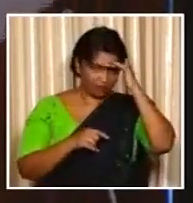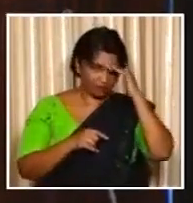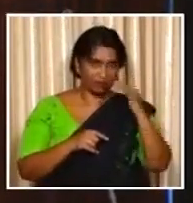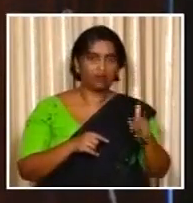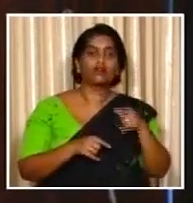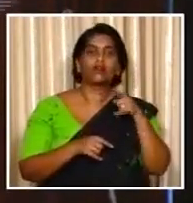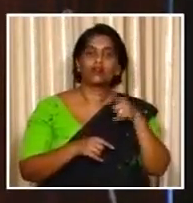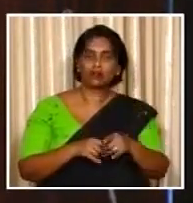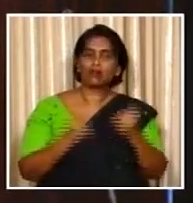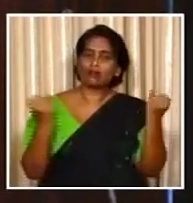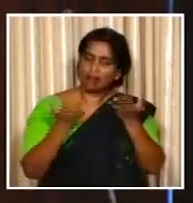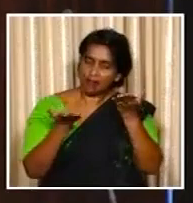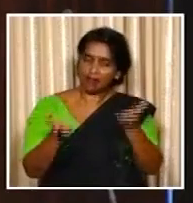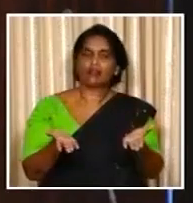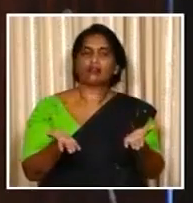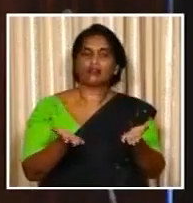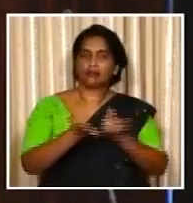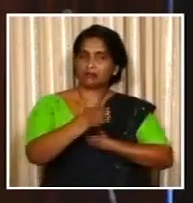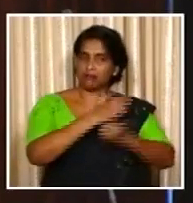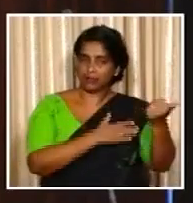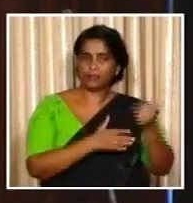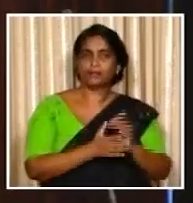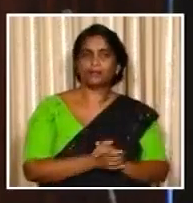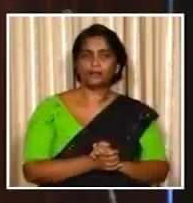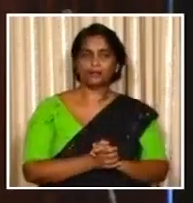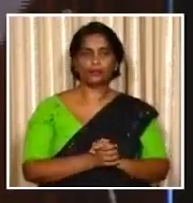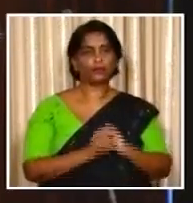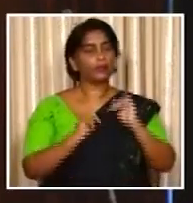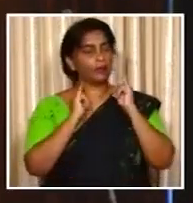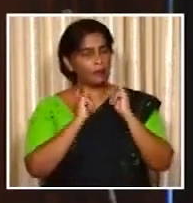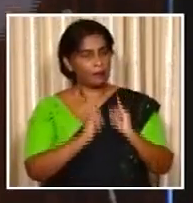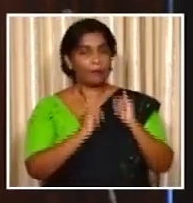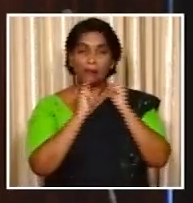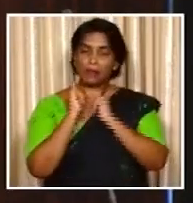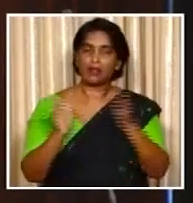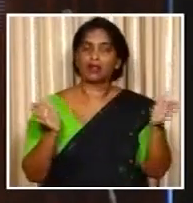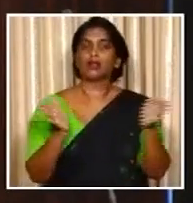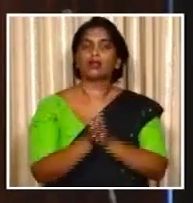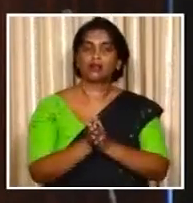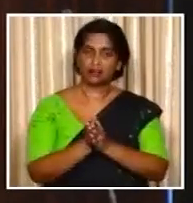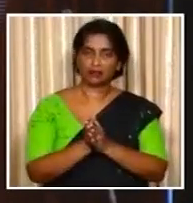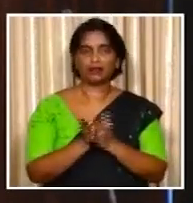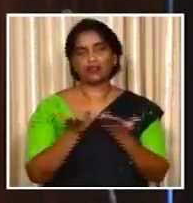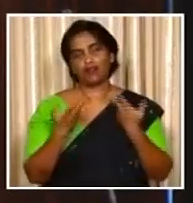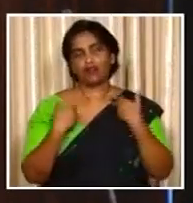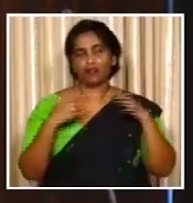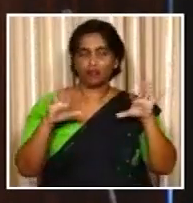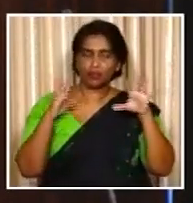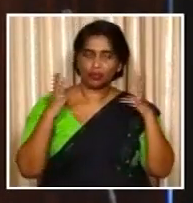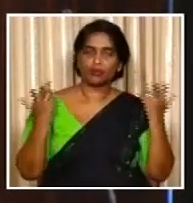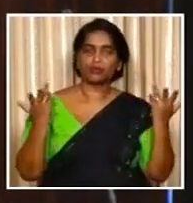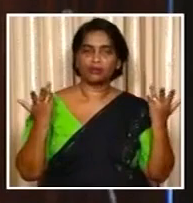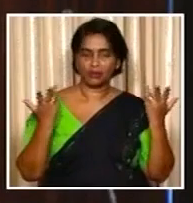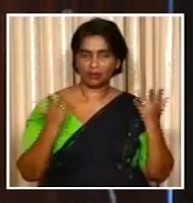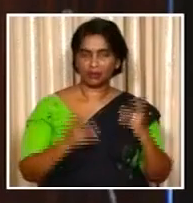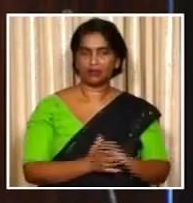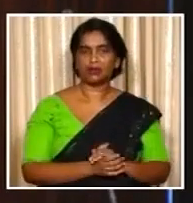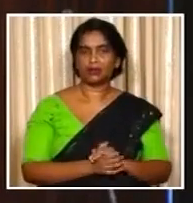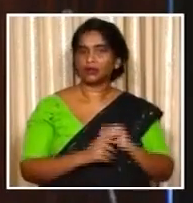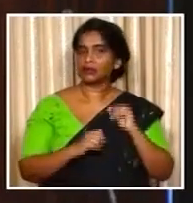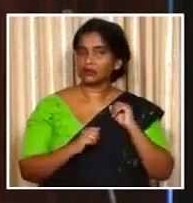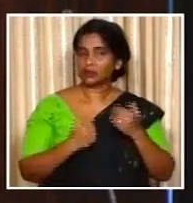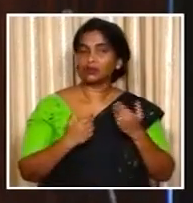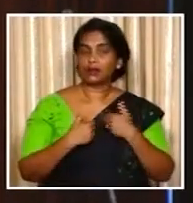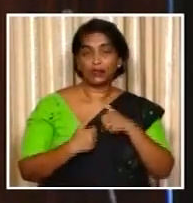ඉතින් එතුමාලත් වසලේ තමයි ඉතින් වසලේක් ඉඳගන්නේ කිසිම අර්ම පොදුමත් නැහැ මොකද